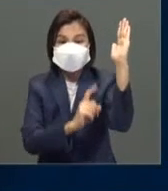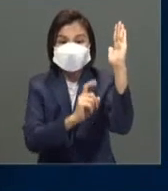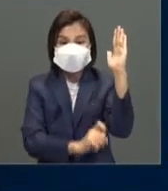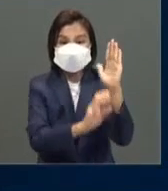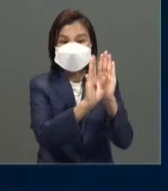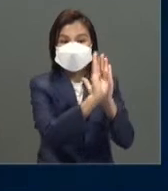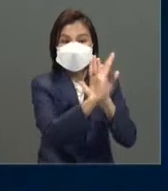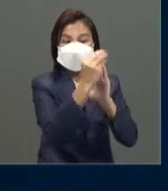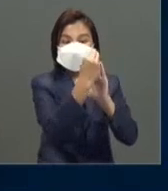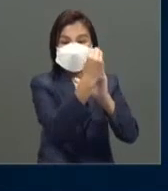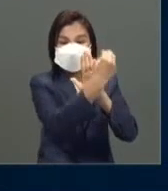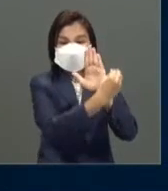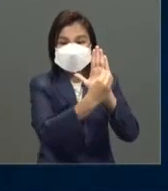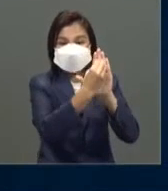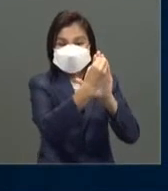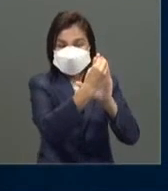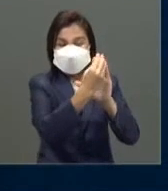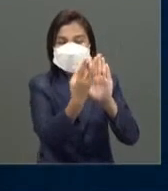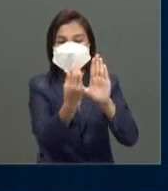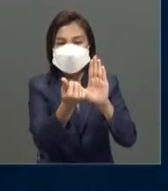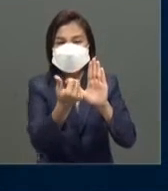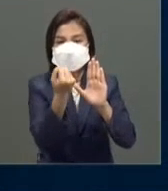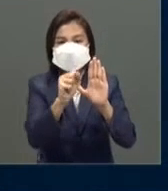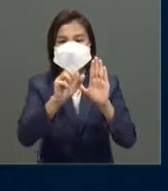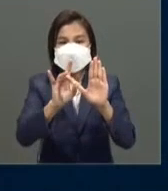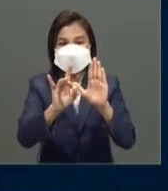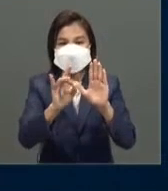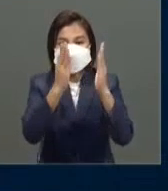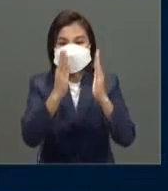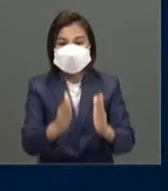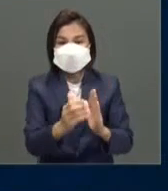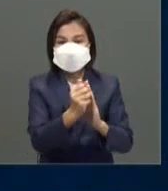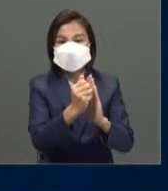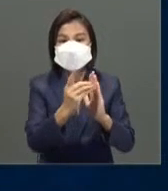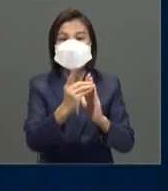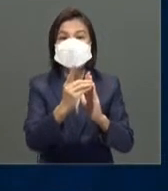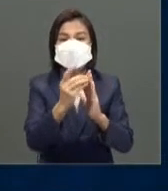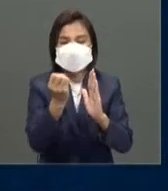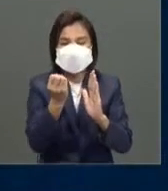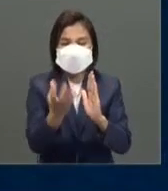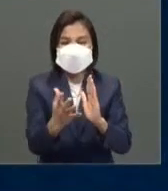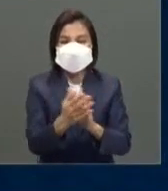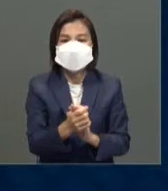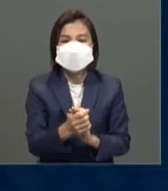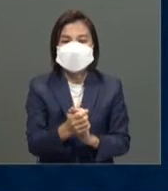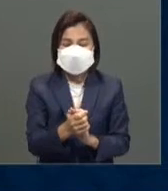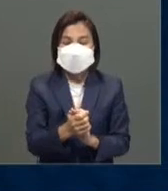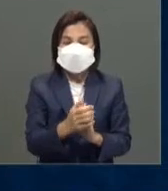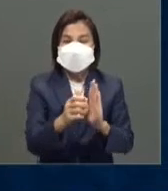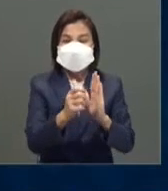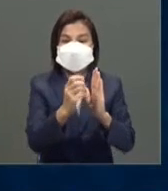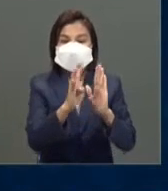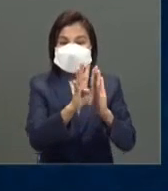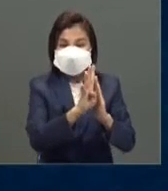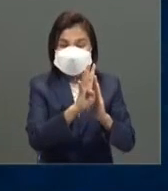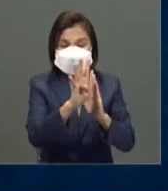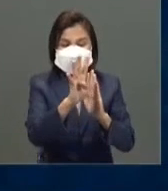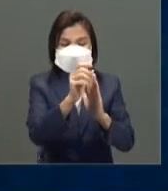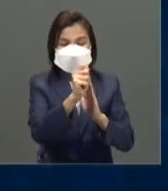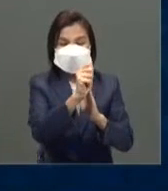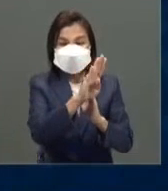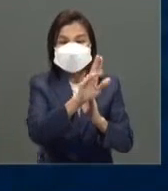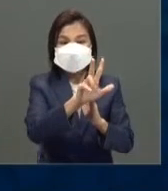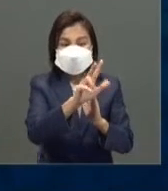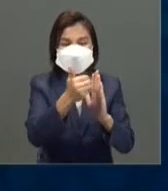ก็กระจายไปหลายที่นะครับตัวเลขอยู่ที่18นะครับอุดรจะเยอะสุดนะครับที่4อุบลราชธานี3ขอน